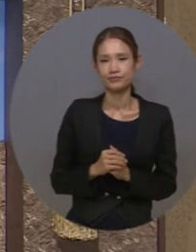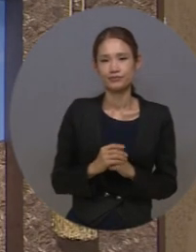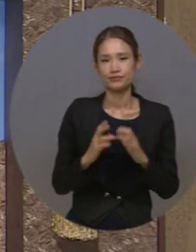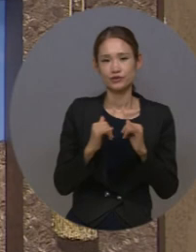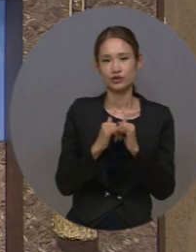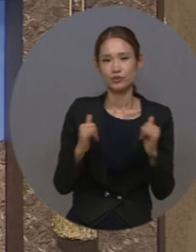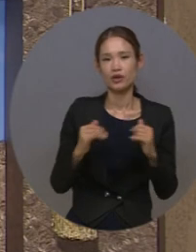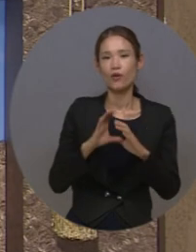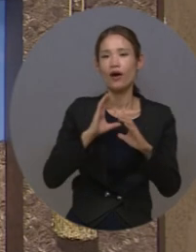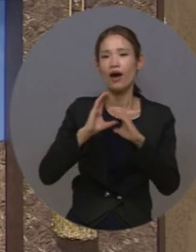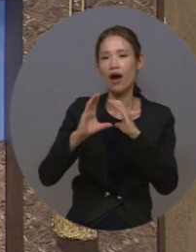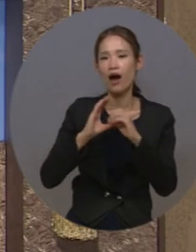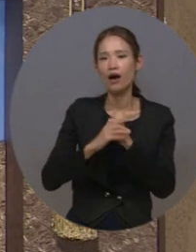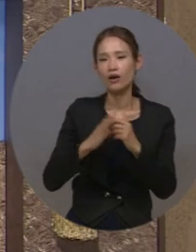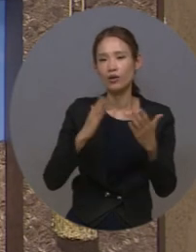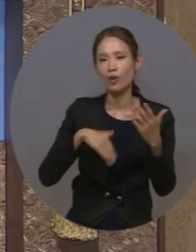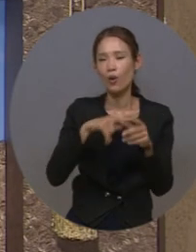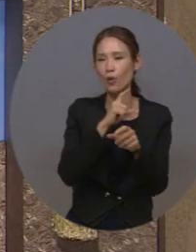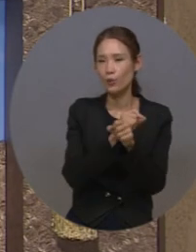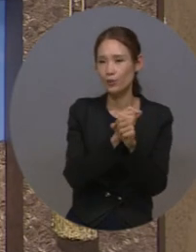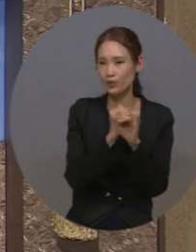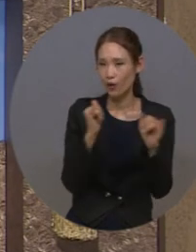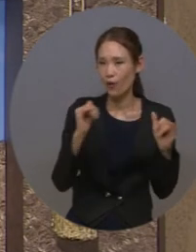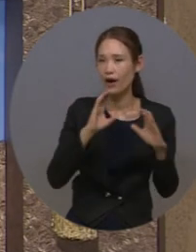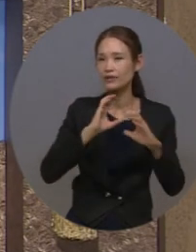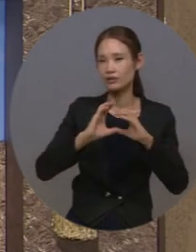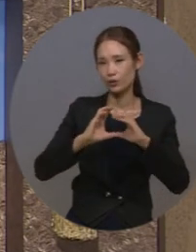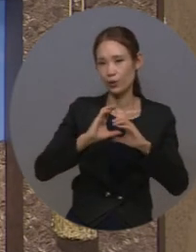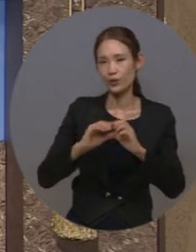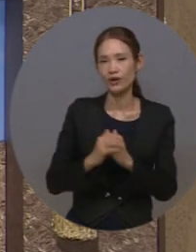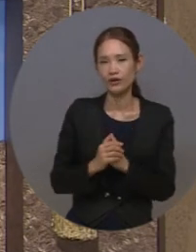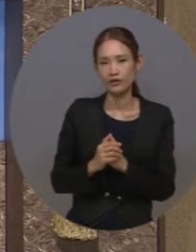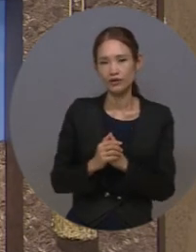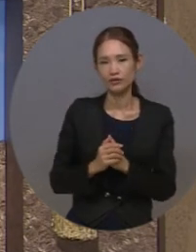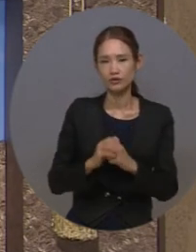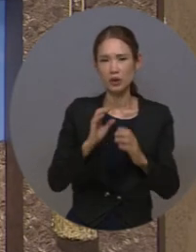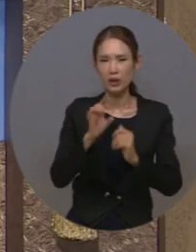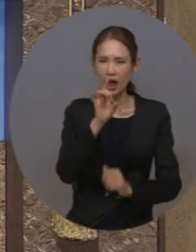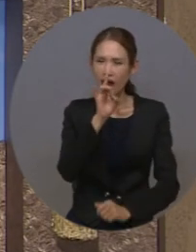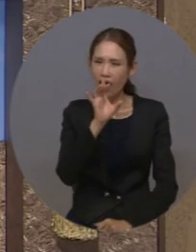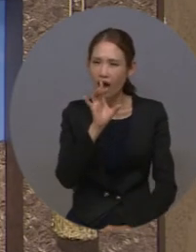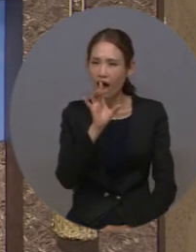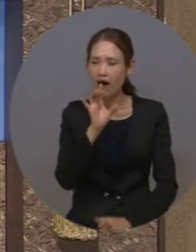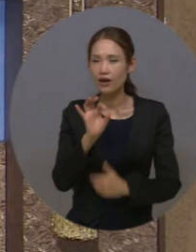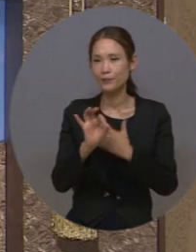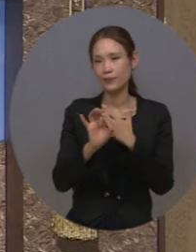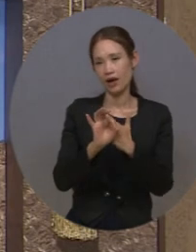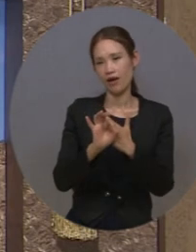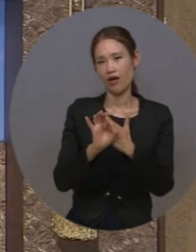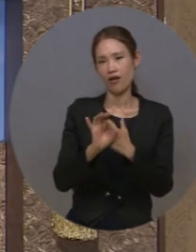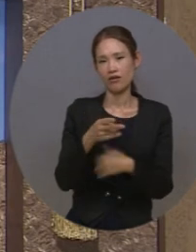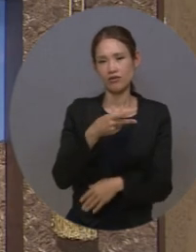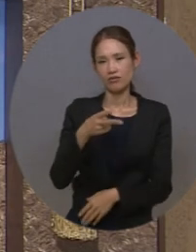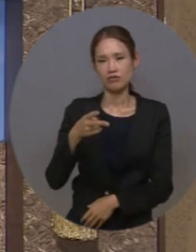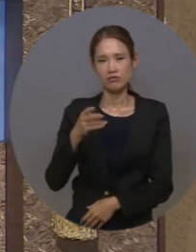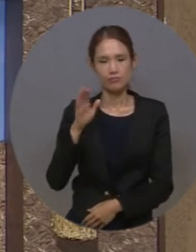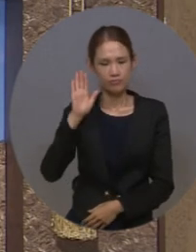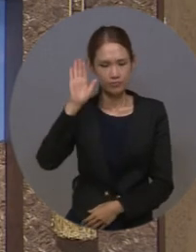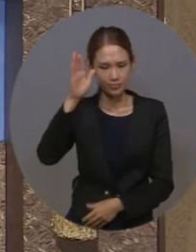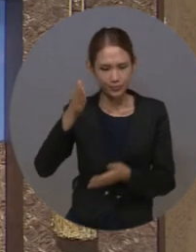주민들과의 정말 소통, 좋은 말씀이시네요. 또 공무원과의 소통, 소통이 안 되는 정치는 그냥 일방통행은